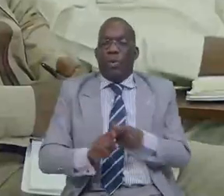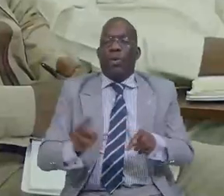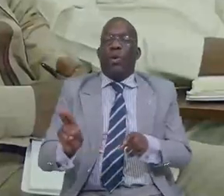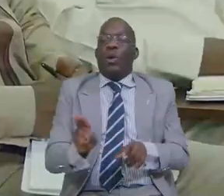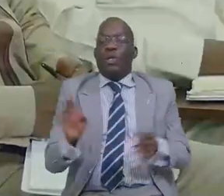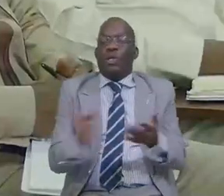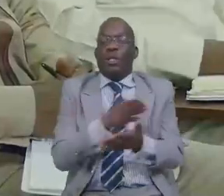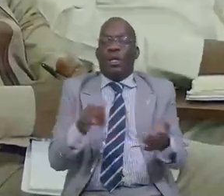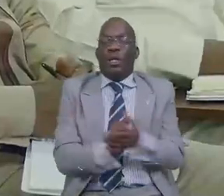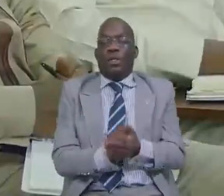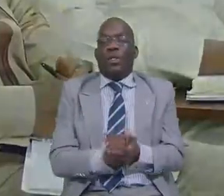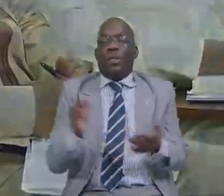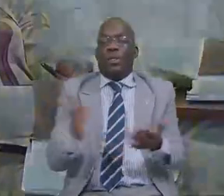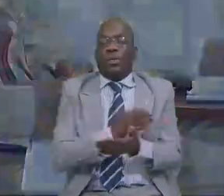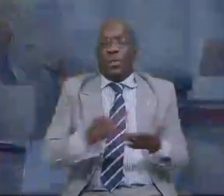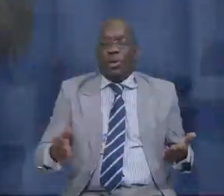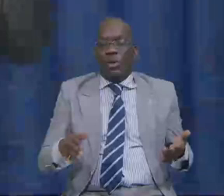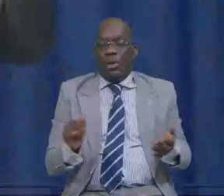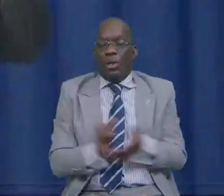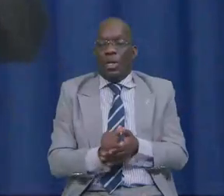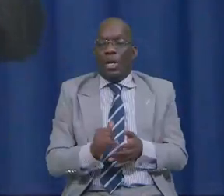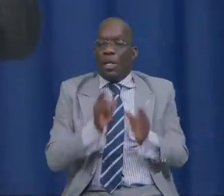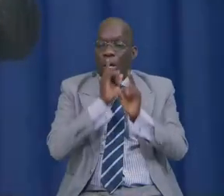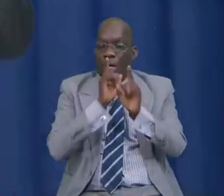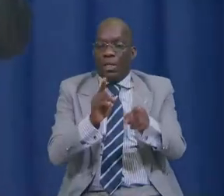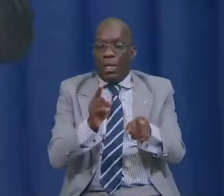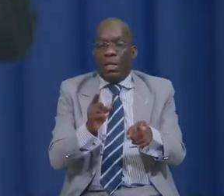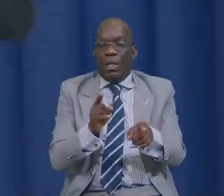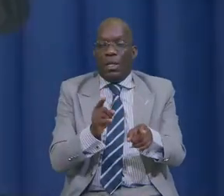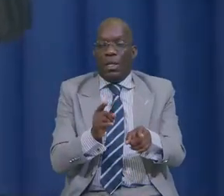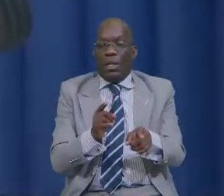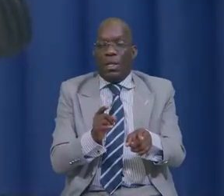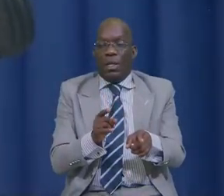jamais entendue. Cette réponse